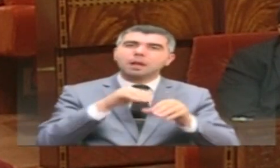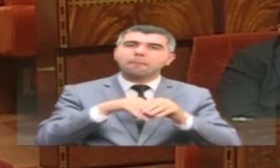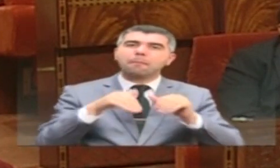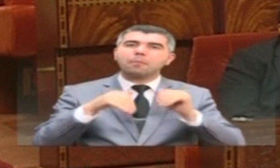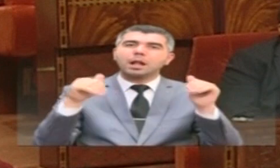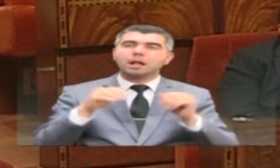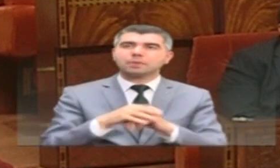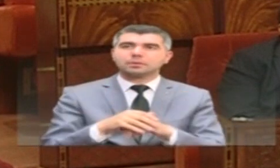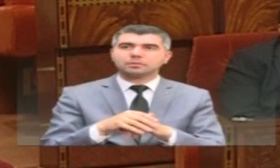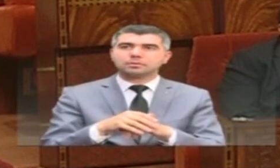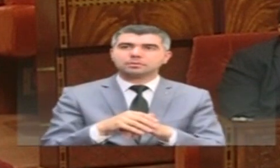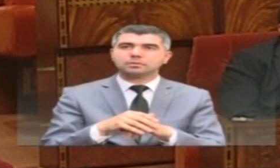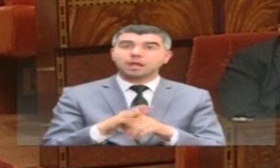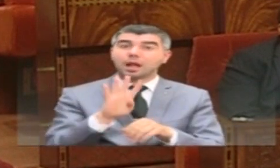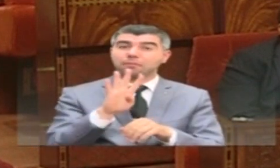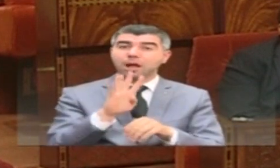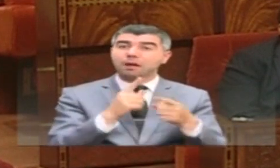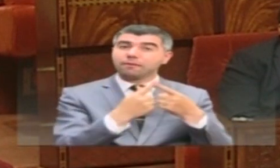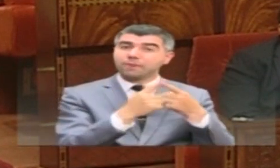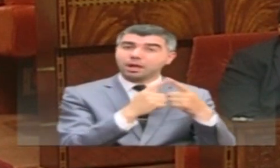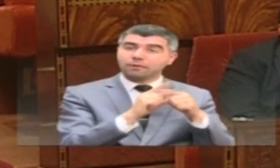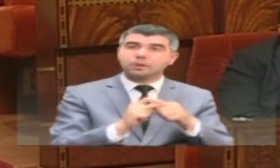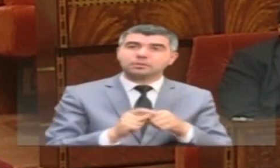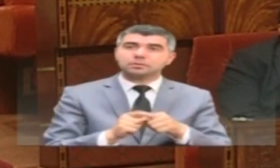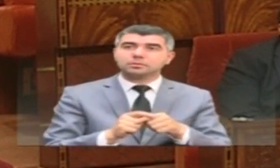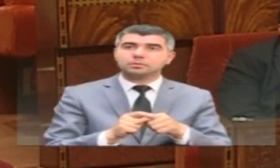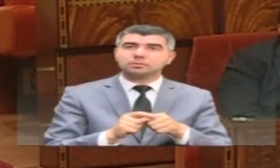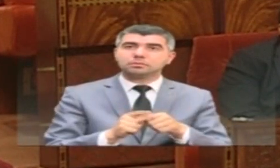ديال القطاعات. فبالتالي كاين حرص،